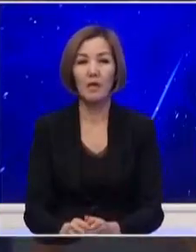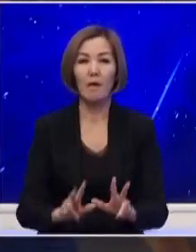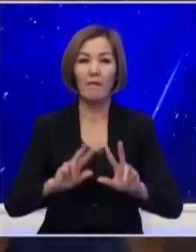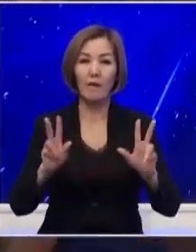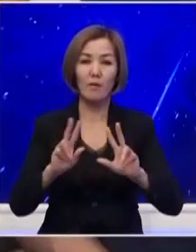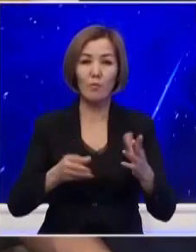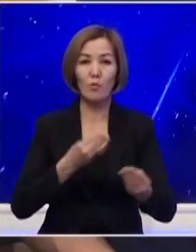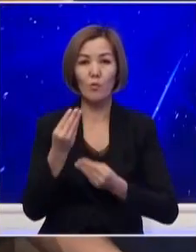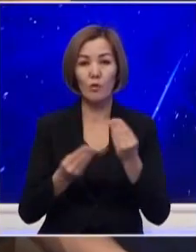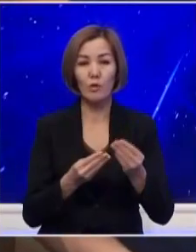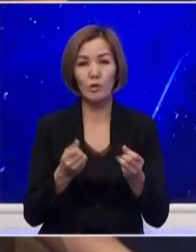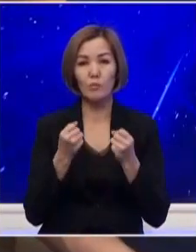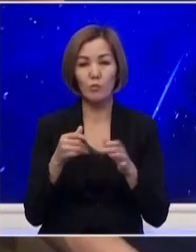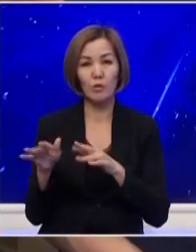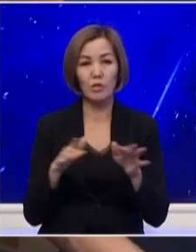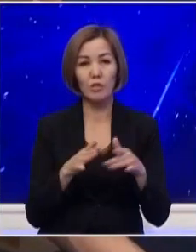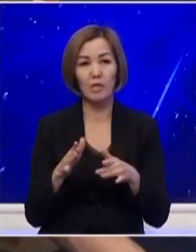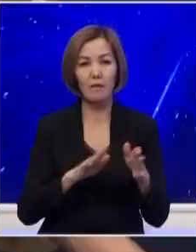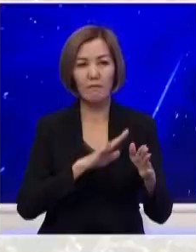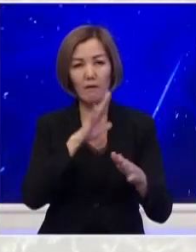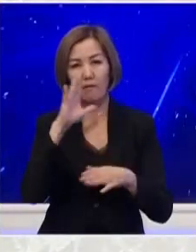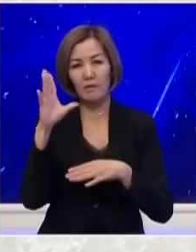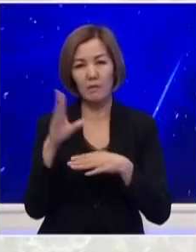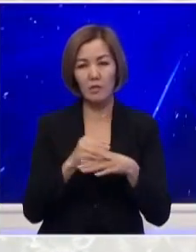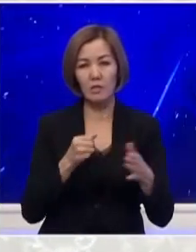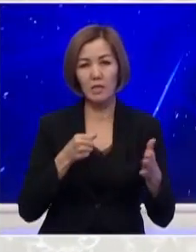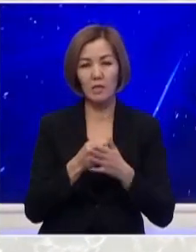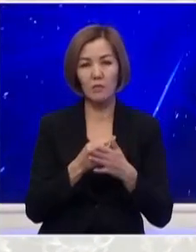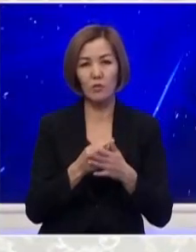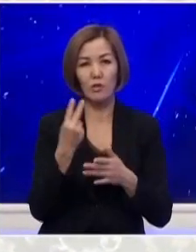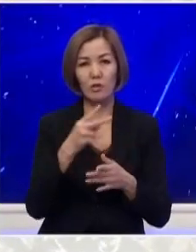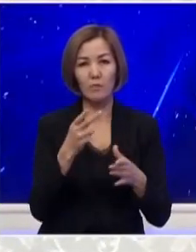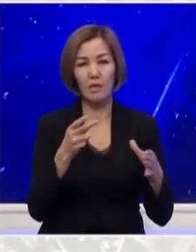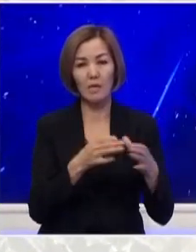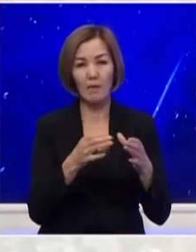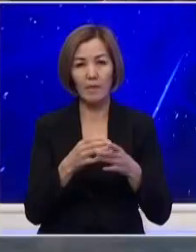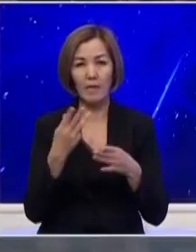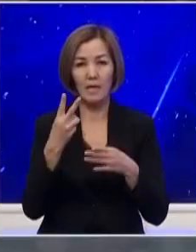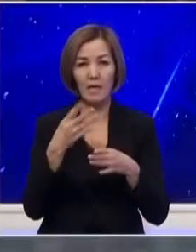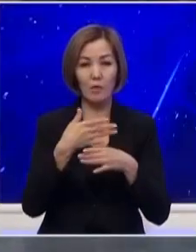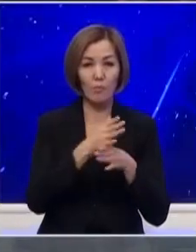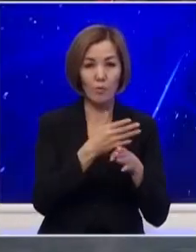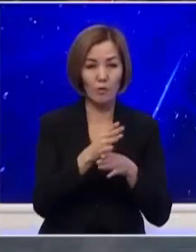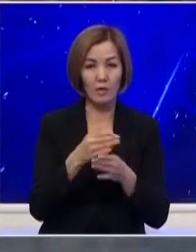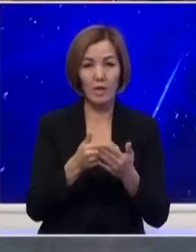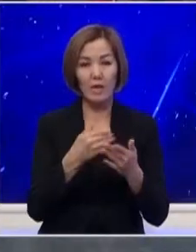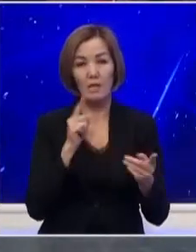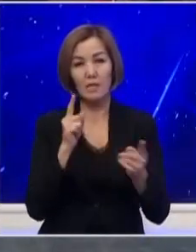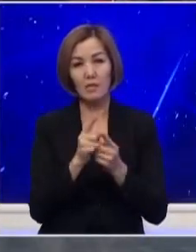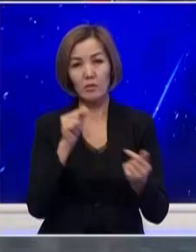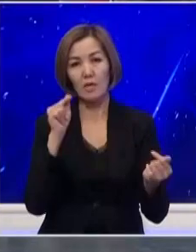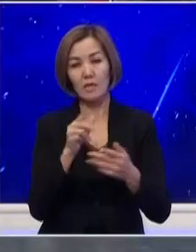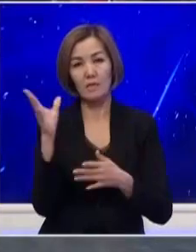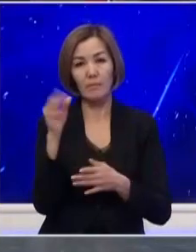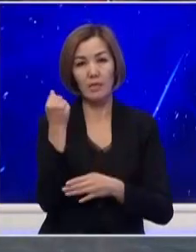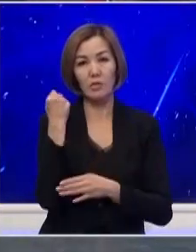қызықты өтті. Спорттық шара түнмен жүріп, таң атқанда өз мәресіне жетті. 22 команда 2 топқа бөлінген. Нәтижесінде алдын ала кездесулерінде қарсыластарын